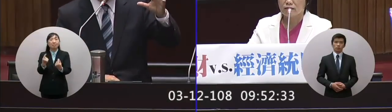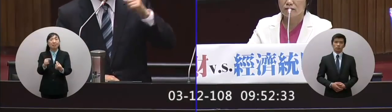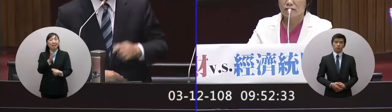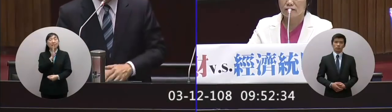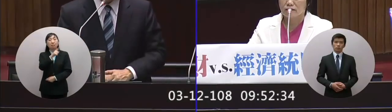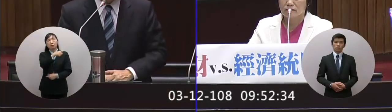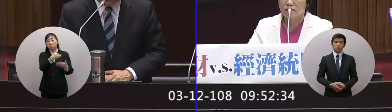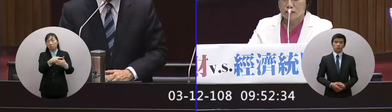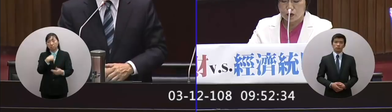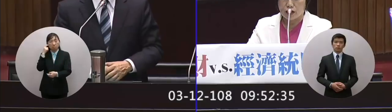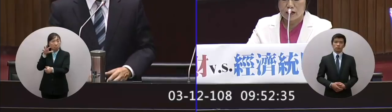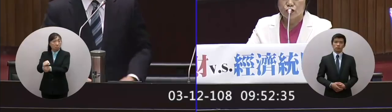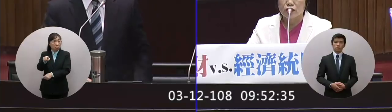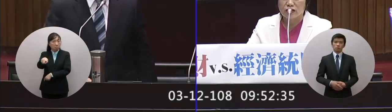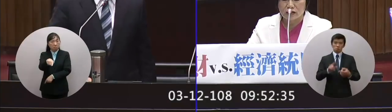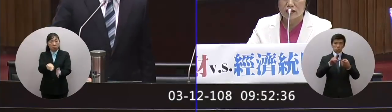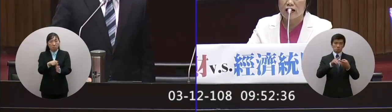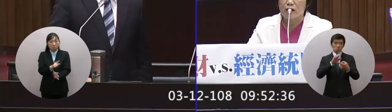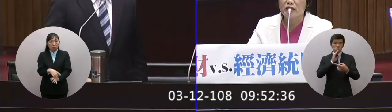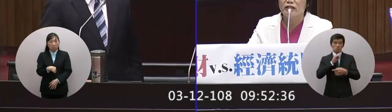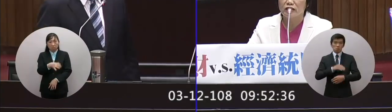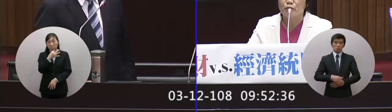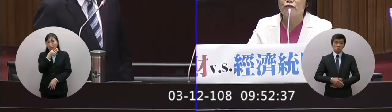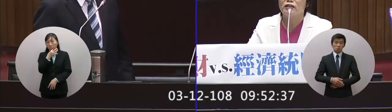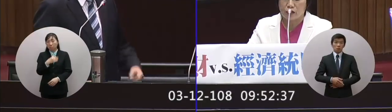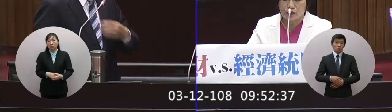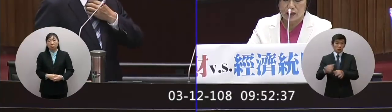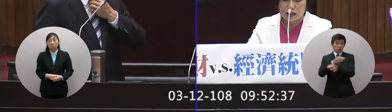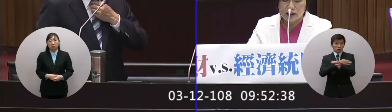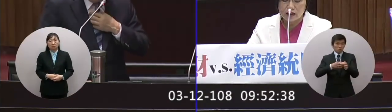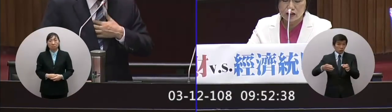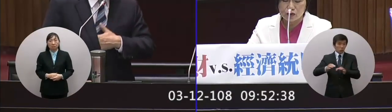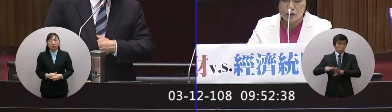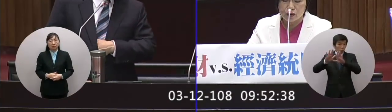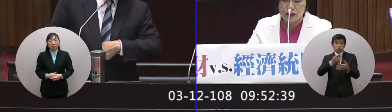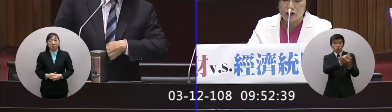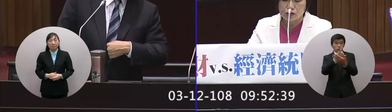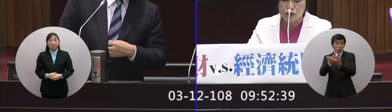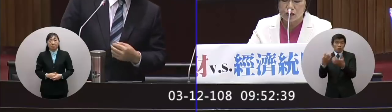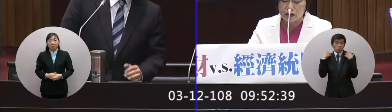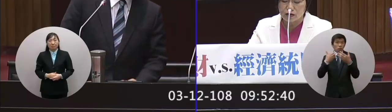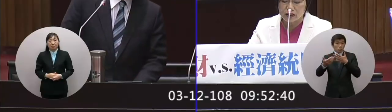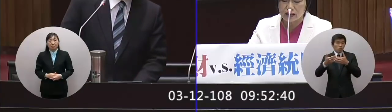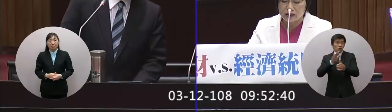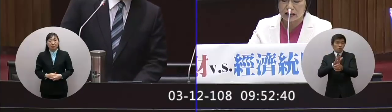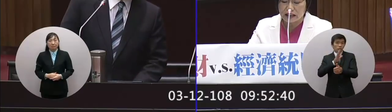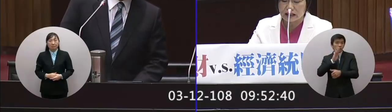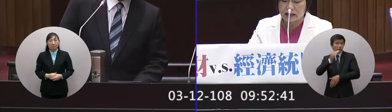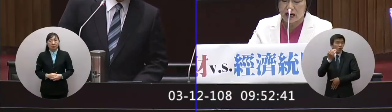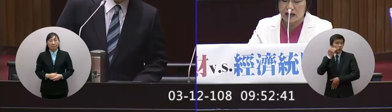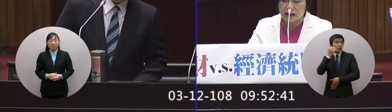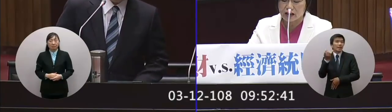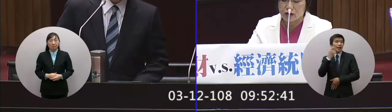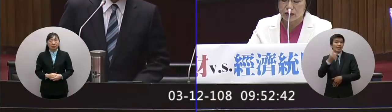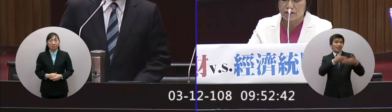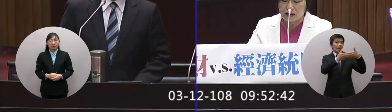目的我们就要小心。 对，所以事实上啊，拼经济不分蓝绿， 但是如果利用中国利用经济利